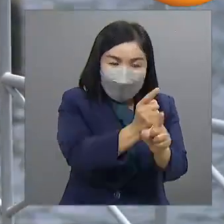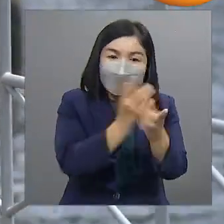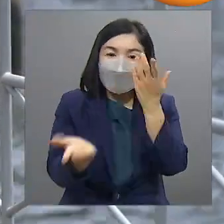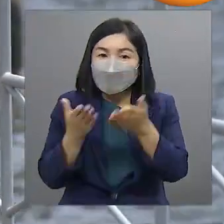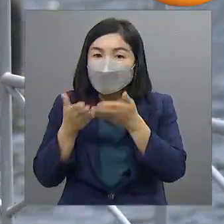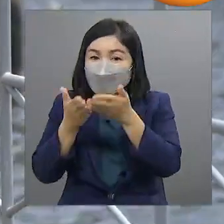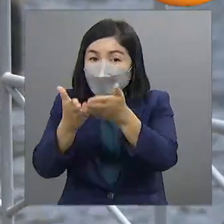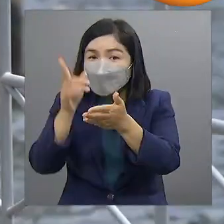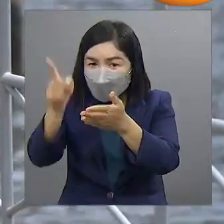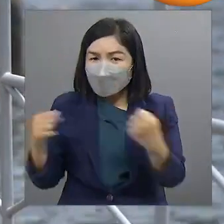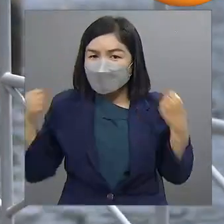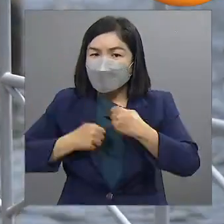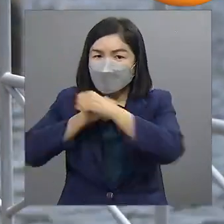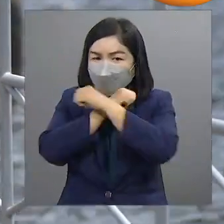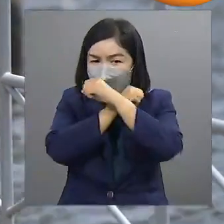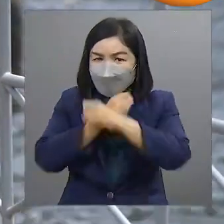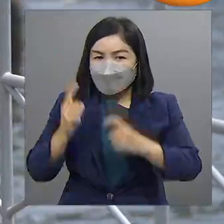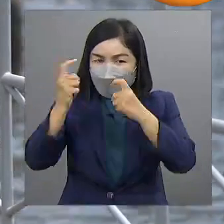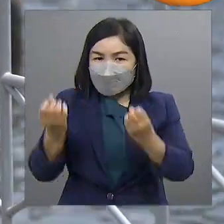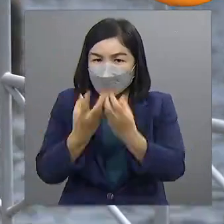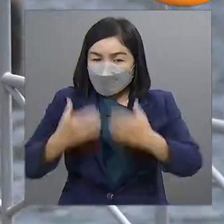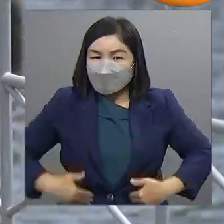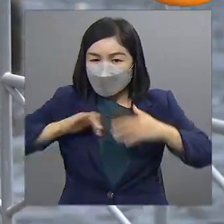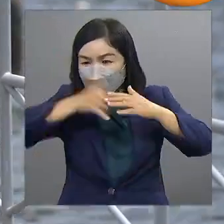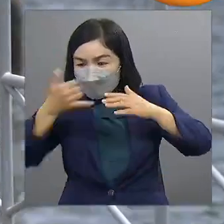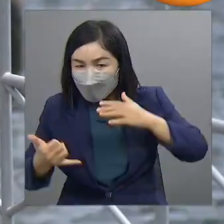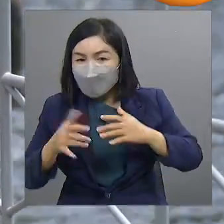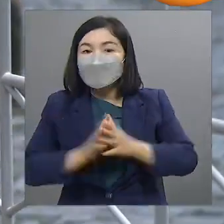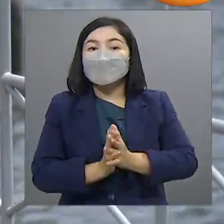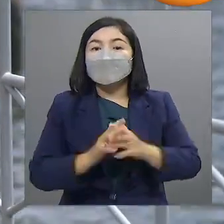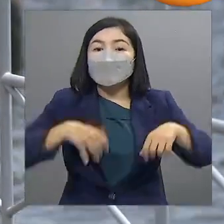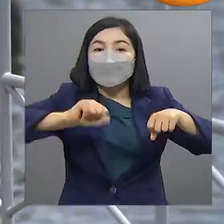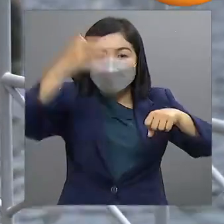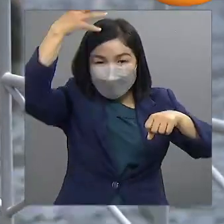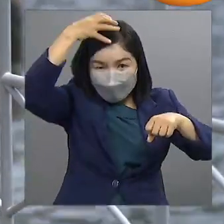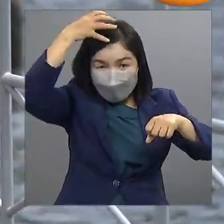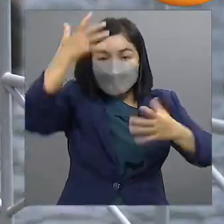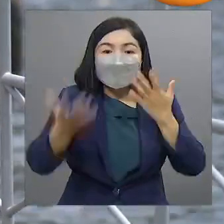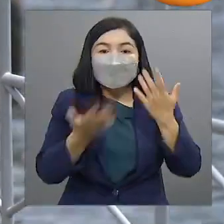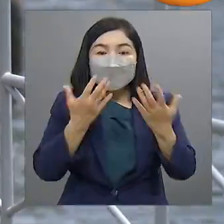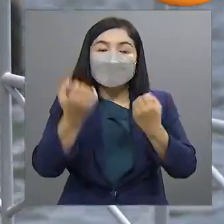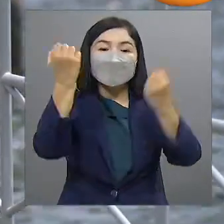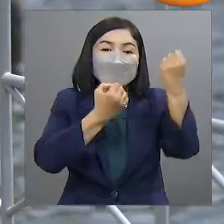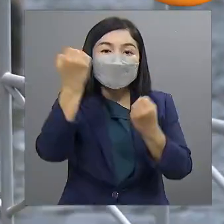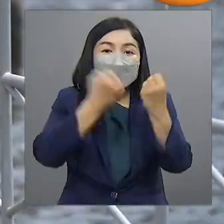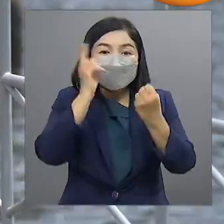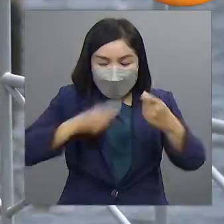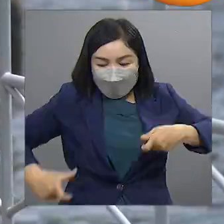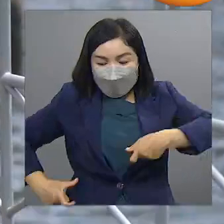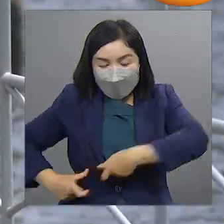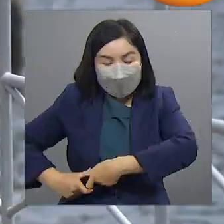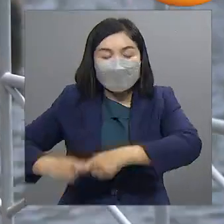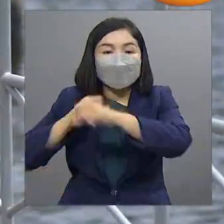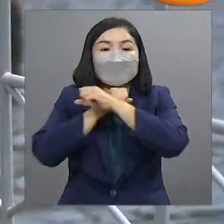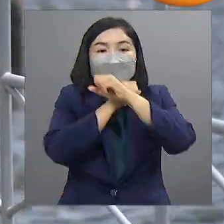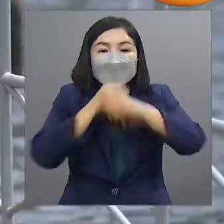ส่เสื้อชูชีพการขับรถจักรยานยนต์ก็ต้องสวมใส่หมวกกันน็อกรวมไปถึงการขับรถยนต์ทั่วไปก็ต้องคาดเข็มขัดนิรภัยทั้งหมดนี้ก็เ